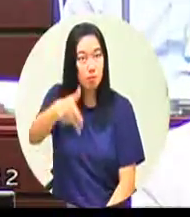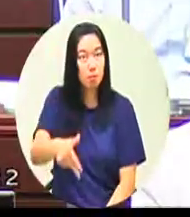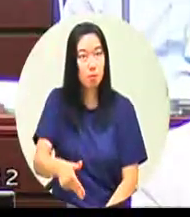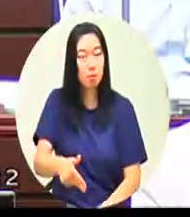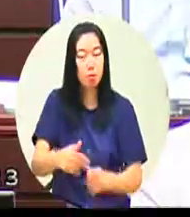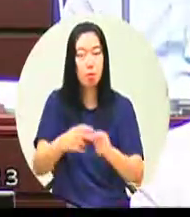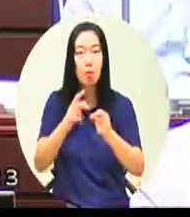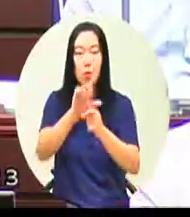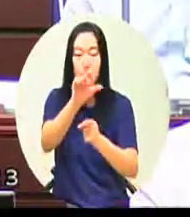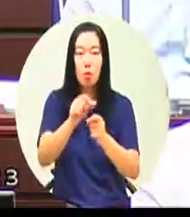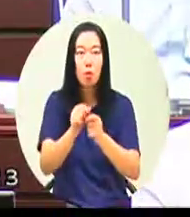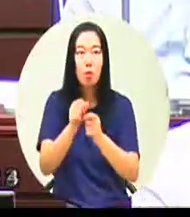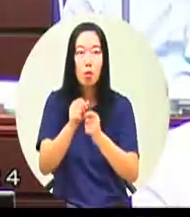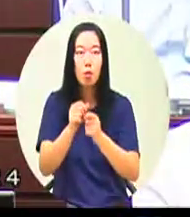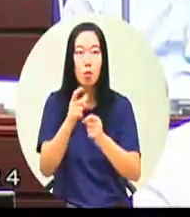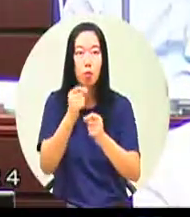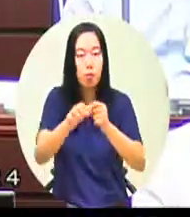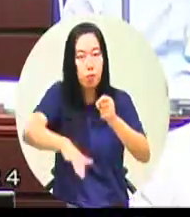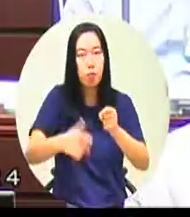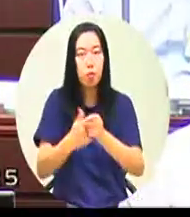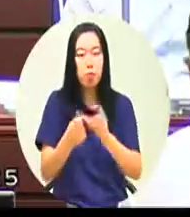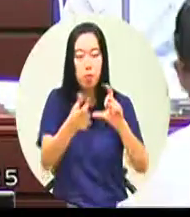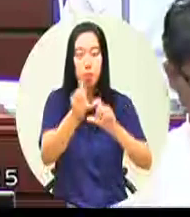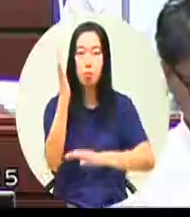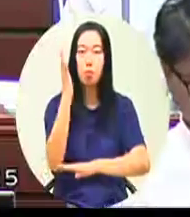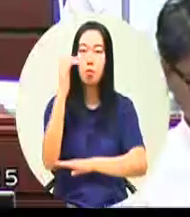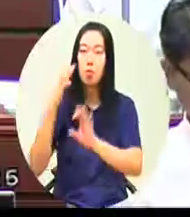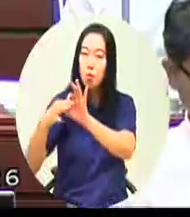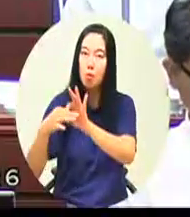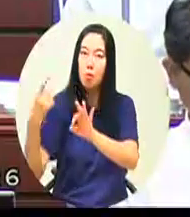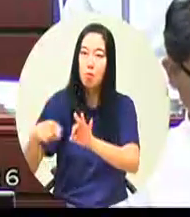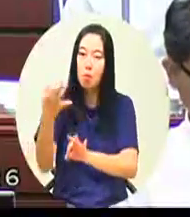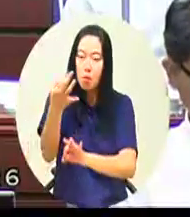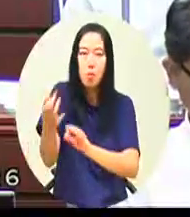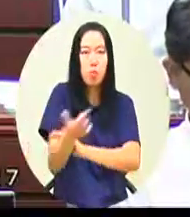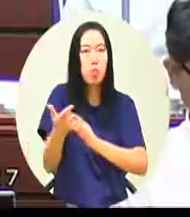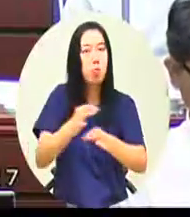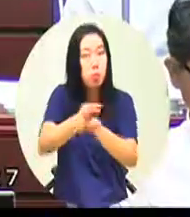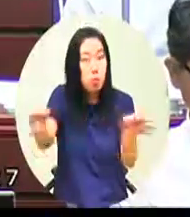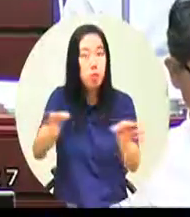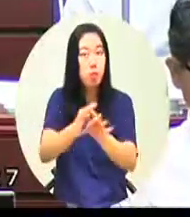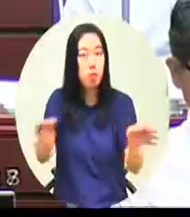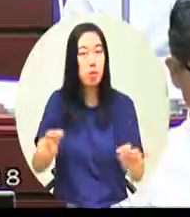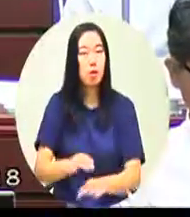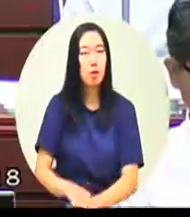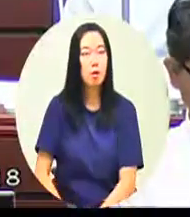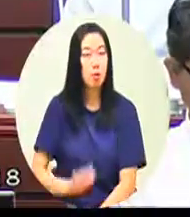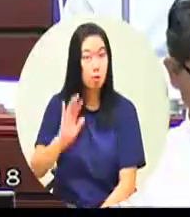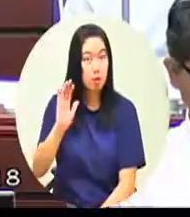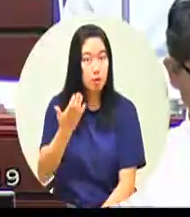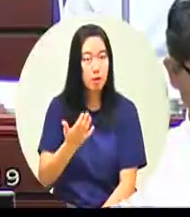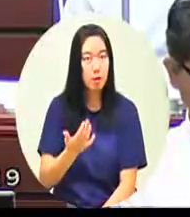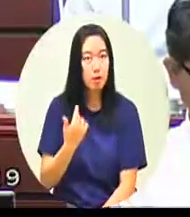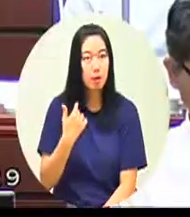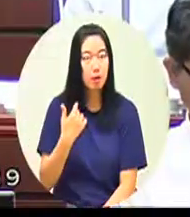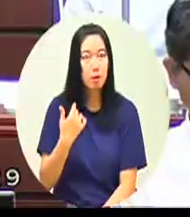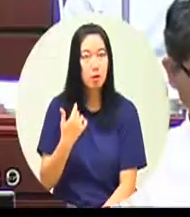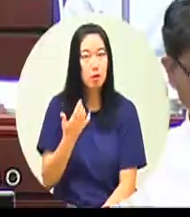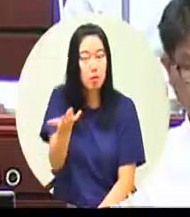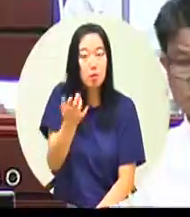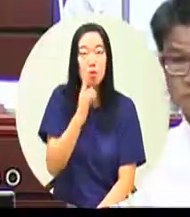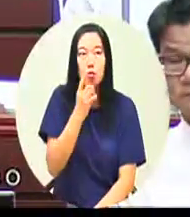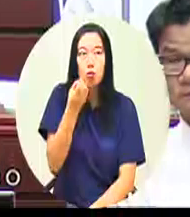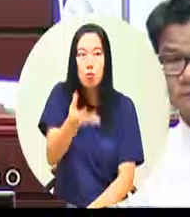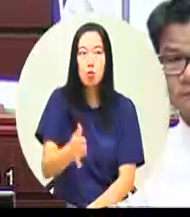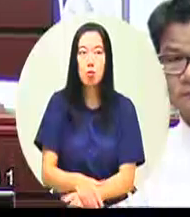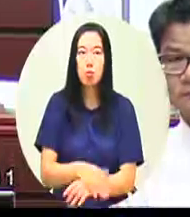物件，阮会含区公所来联系，赶紧甲钱确定发落，安尼农民朋友。不过按中央所讲，讲复耕的时候，